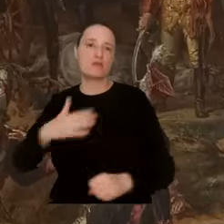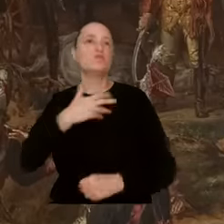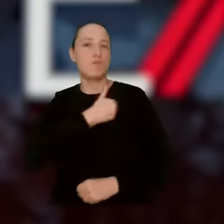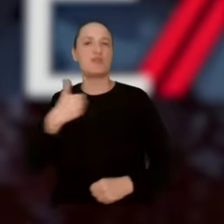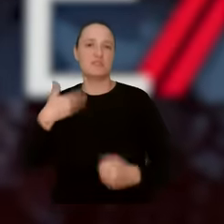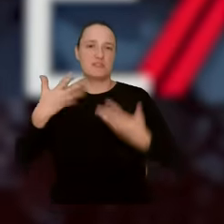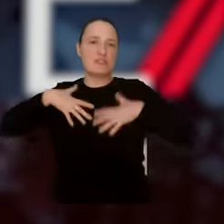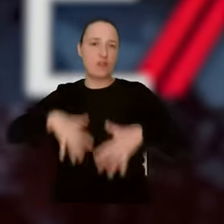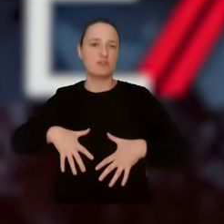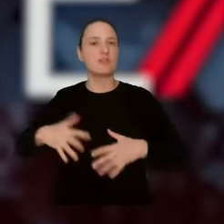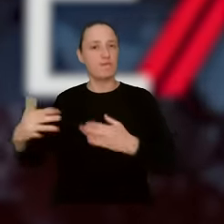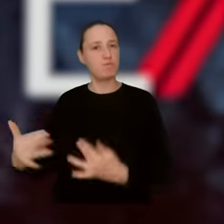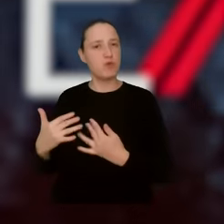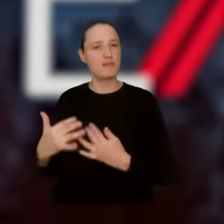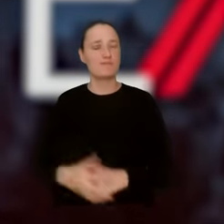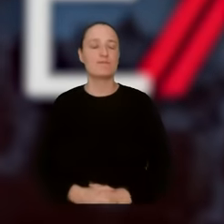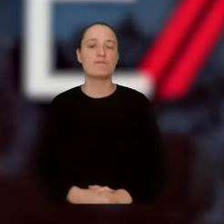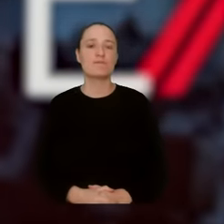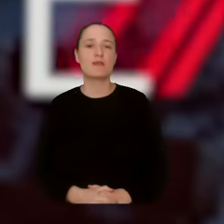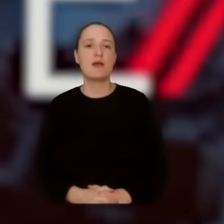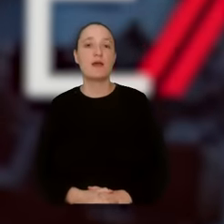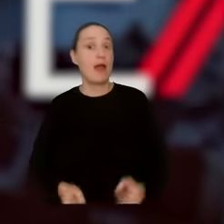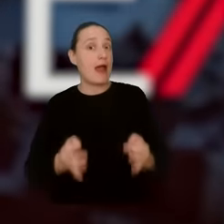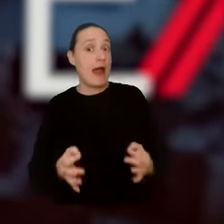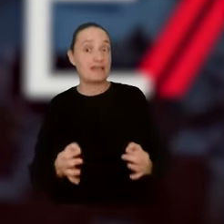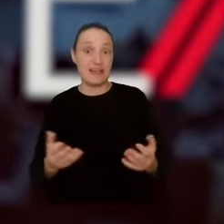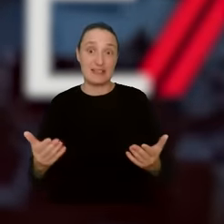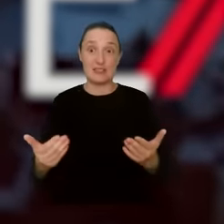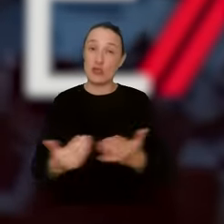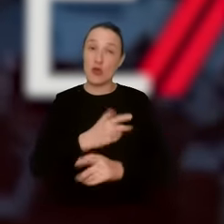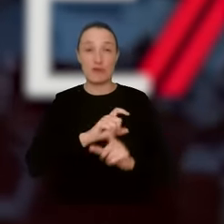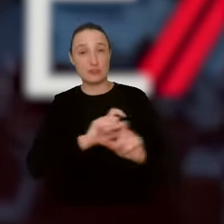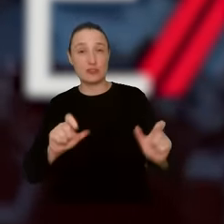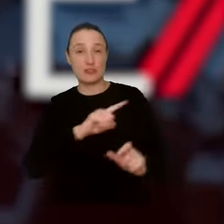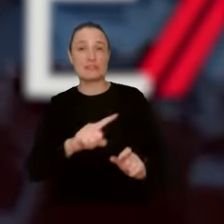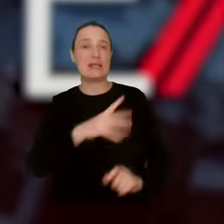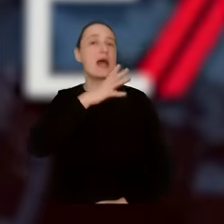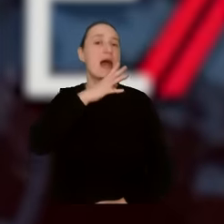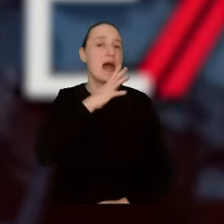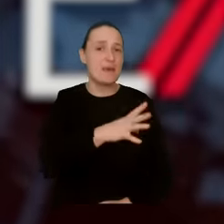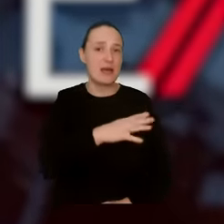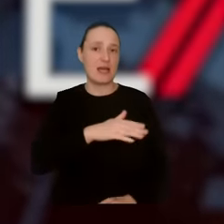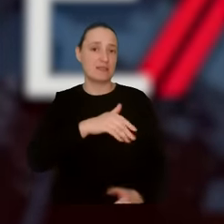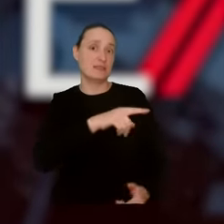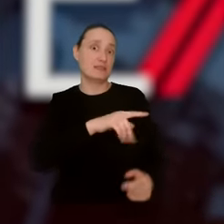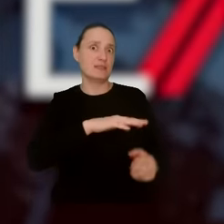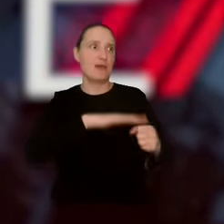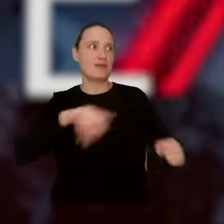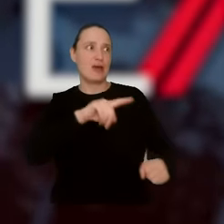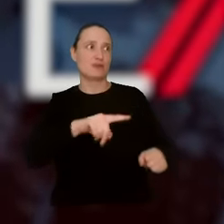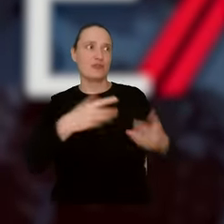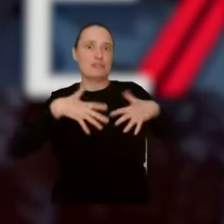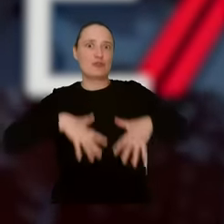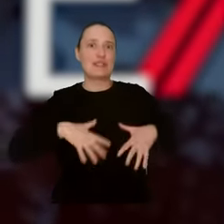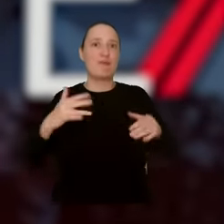wieku. A teraz coś, co może ukształtować nowoczesny naród amerykański, czyli kontakty z przybyszami z kosmosu. Pewien mieszkaniec